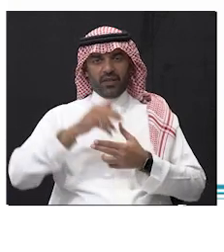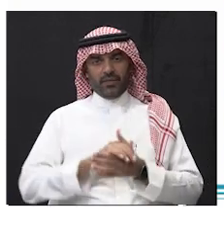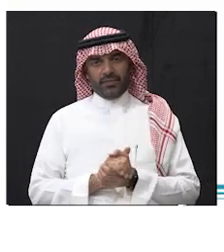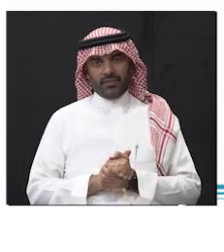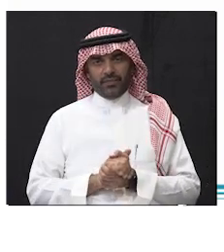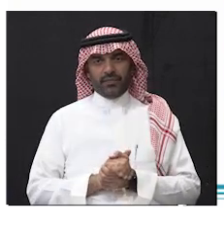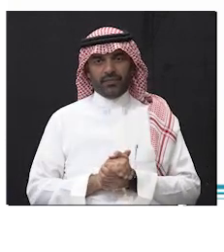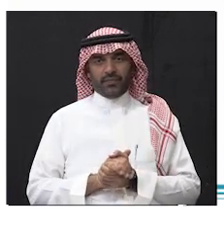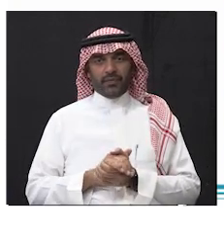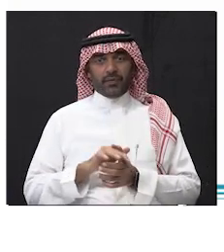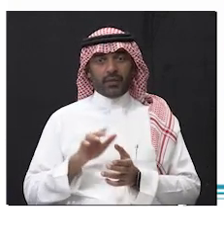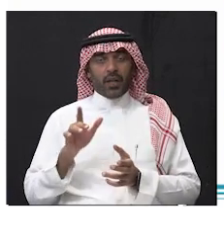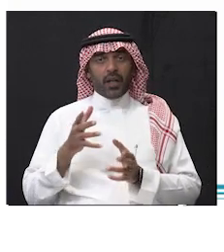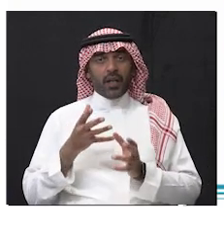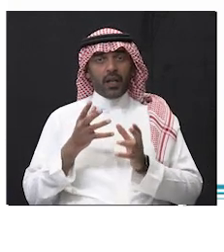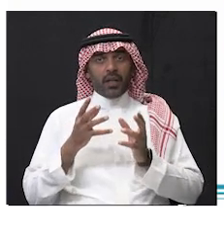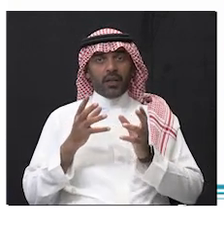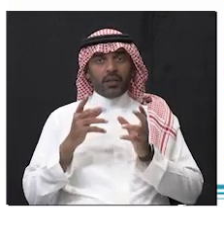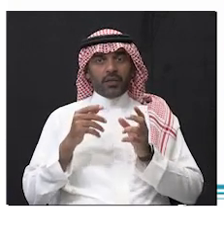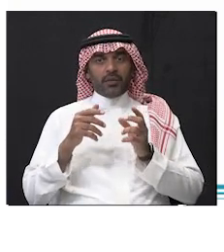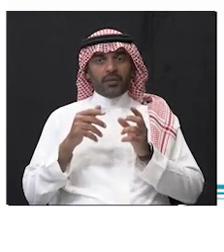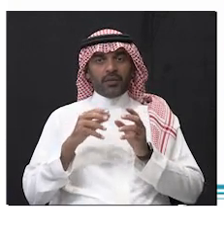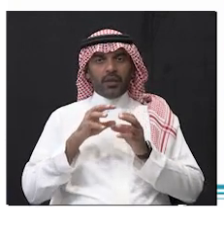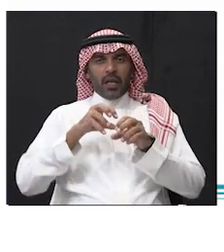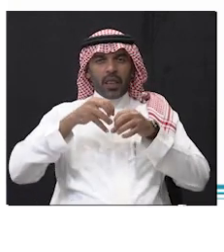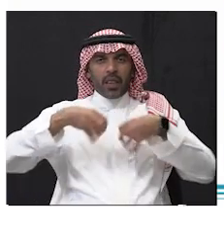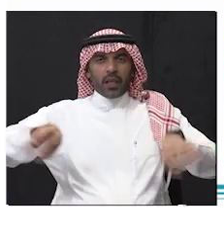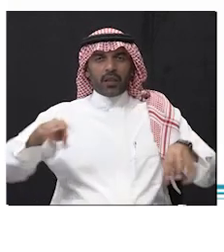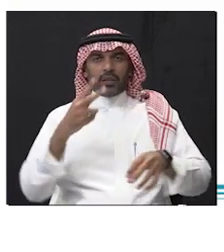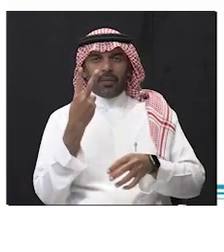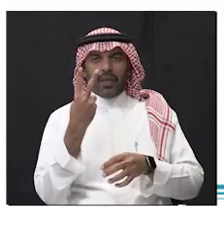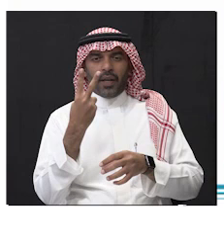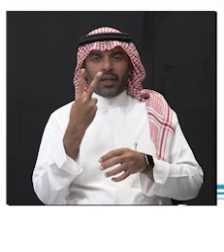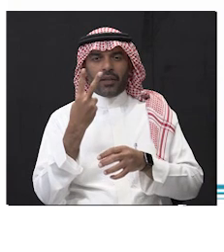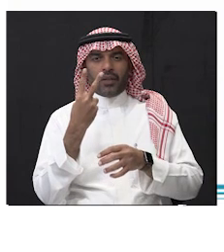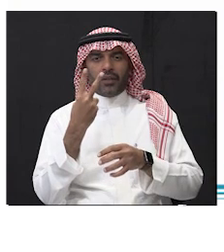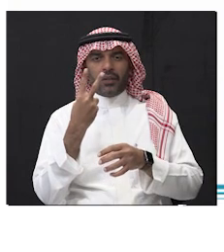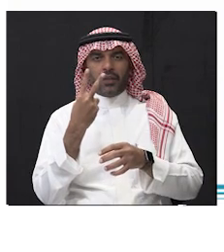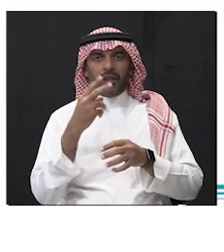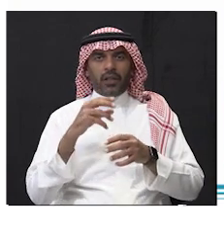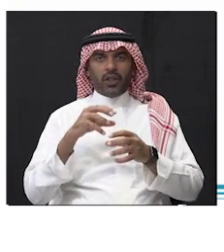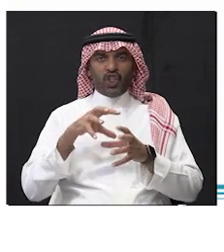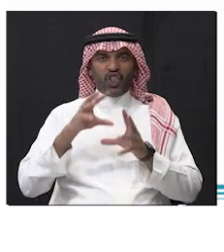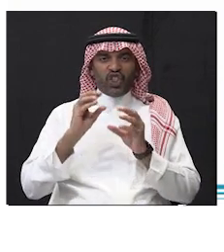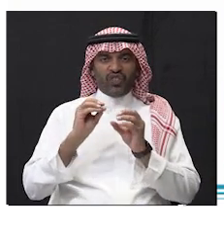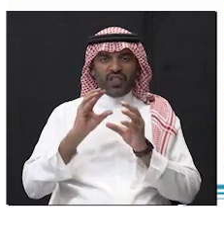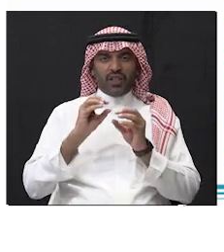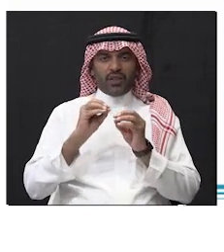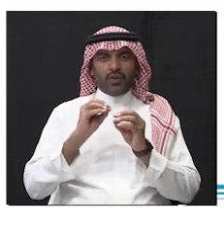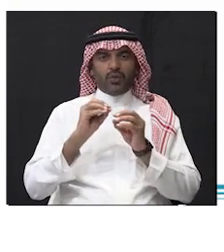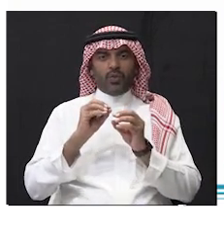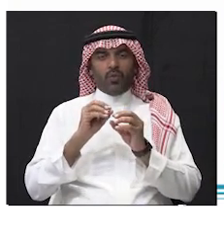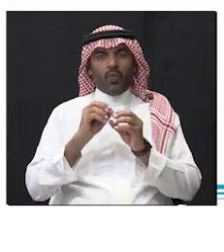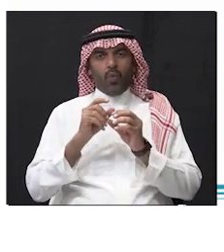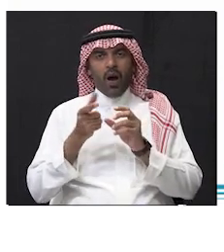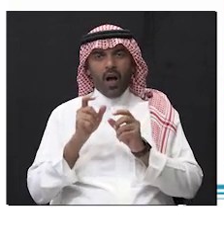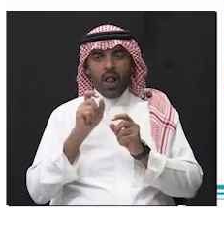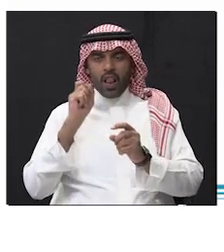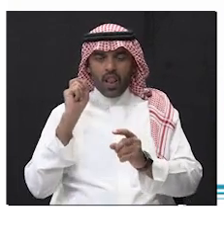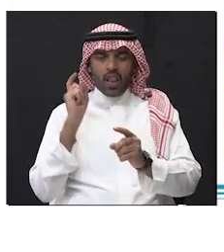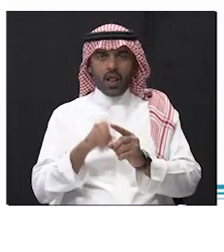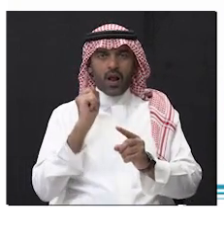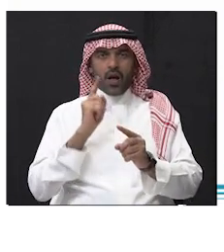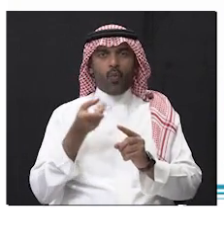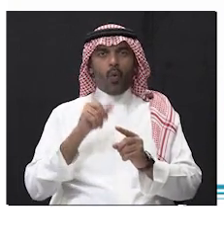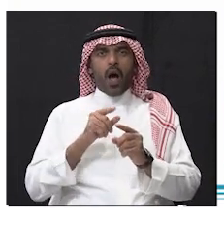الدرس الأول الإسفنجيات واللاسعات والديدان المفلطحة والديدان الأسطوانية، الدرس الثاني